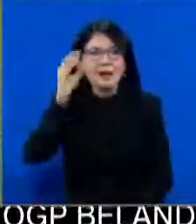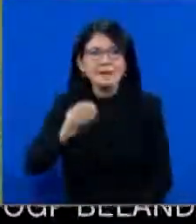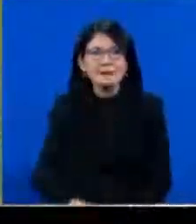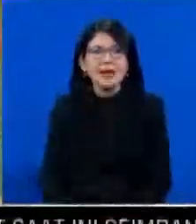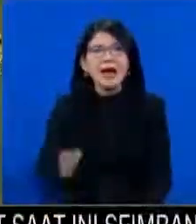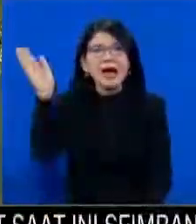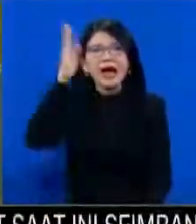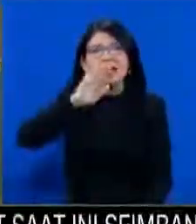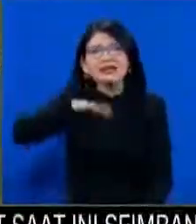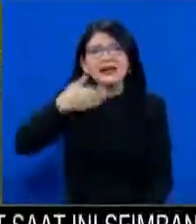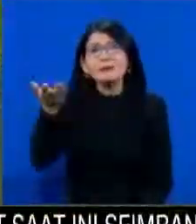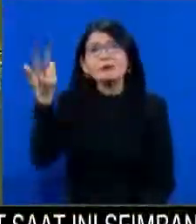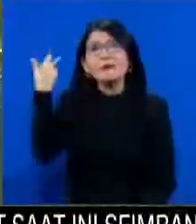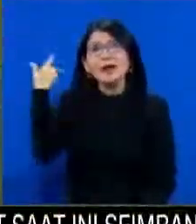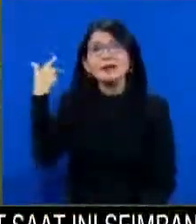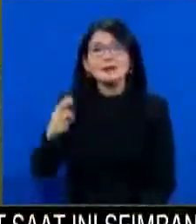Sabtu malam kemarin.